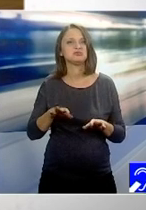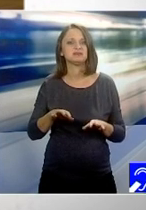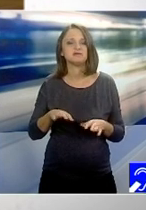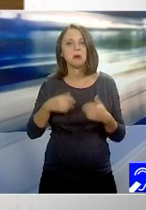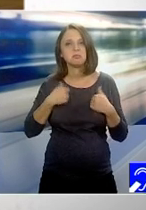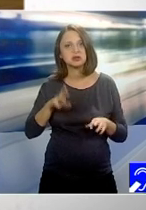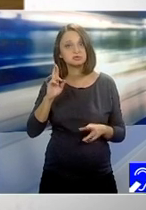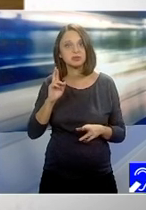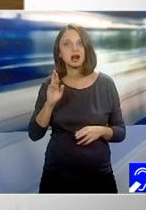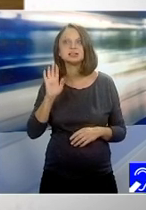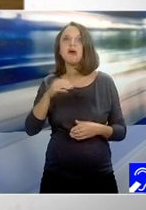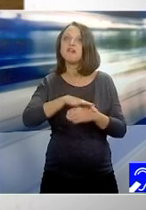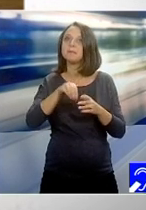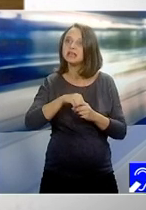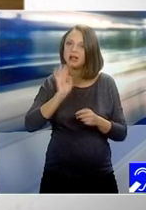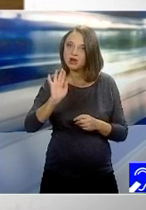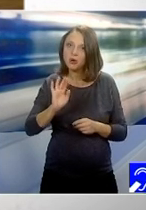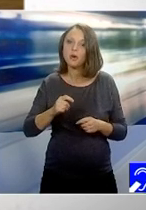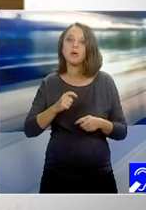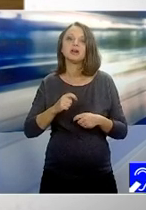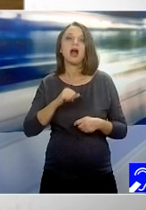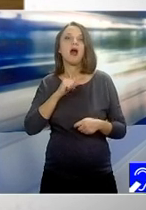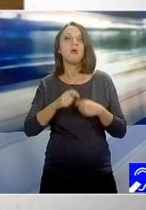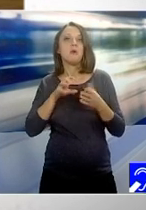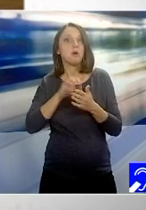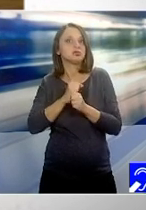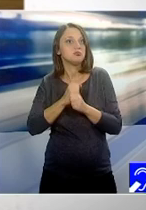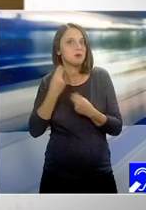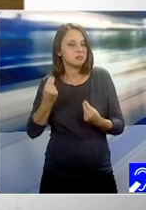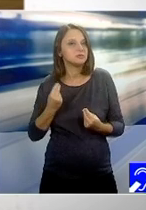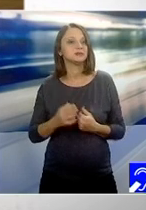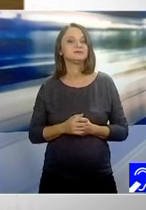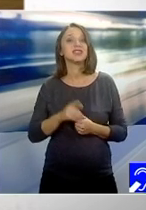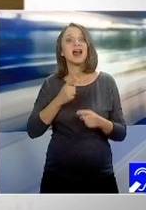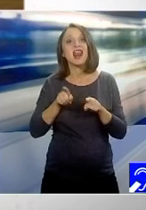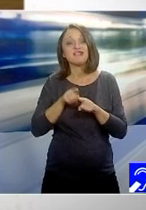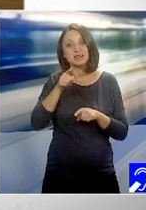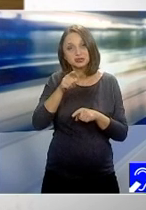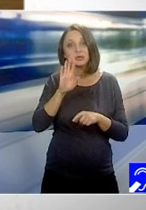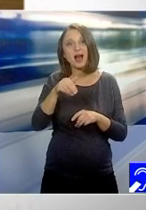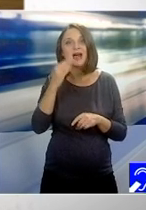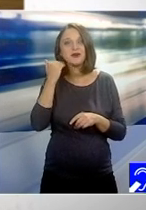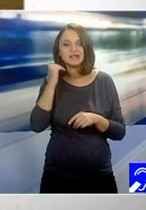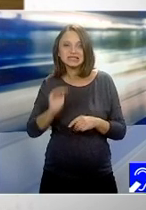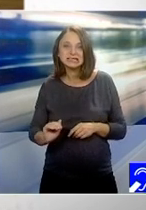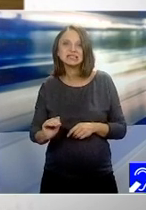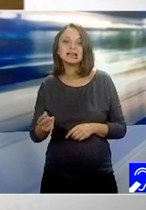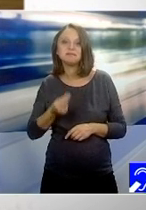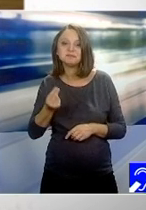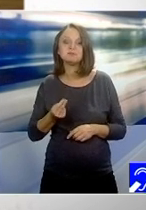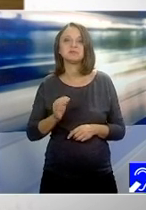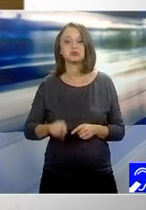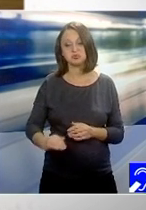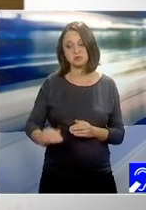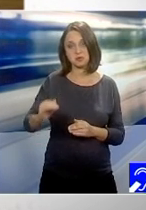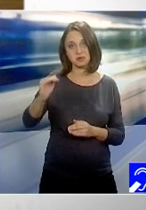cariere impresionante. Este și cazul tău. Ai o fetiță minunată pe care o crești, alături de care îți petreci viața într-un mod plăcut.